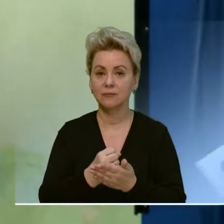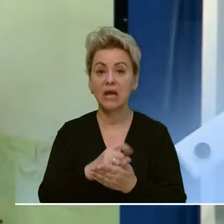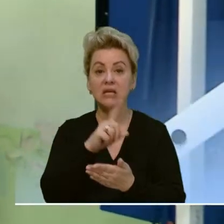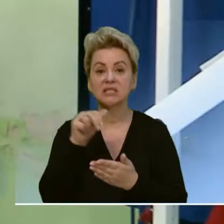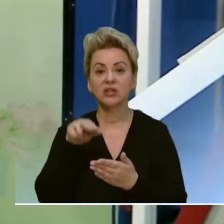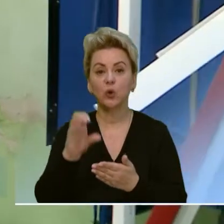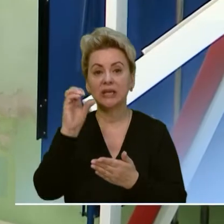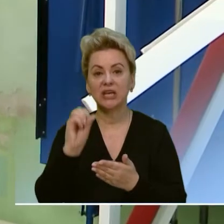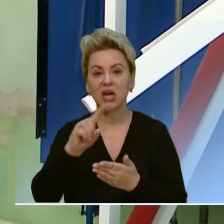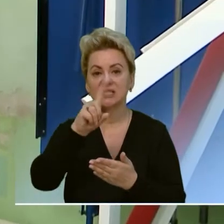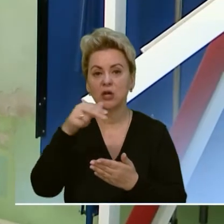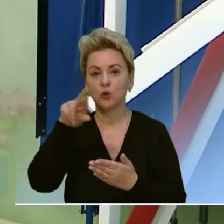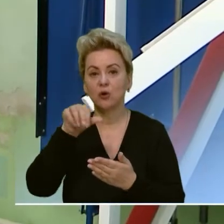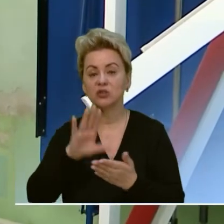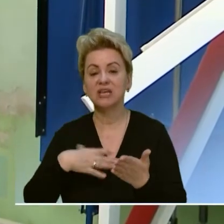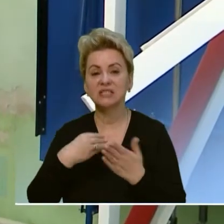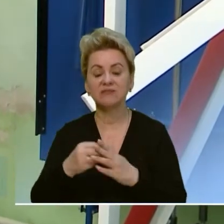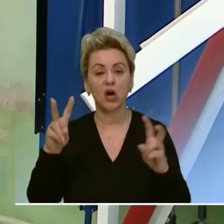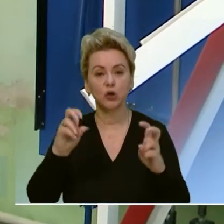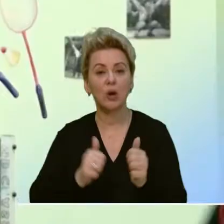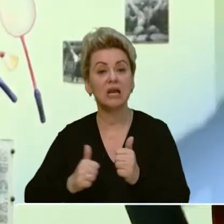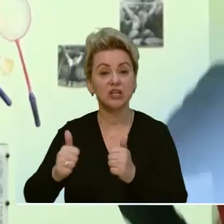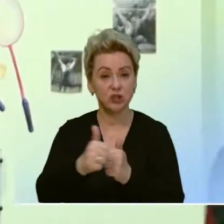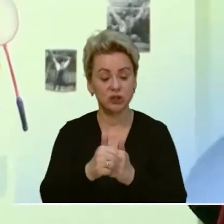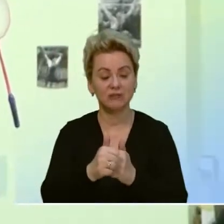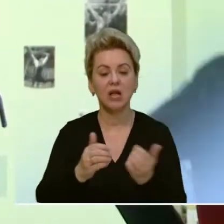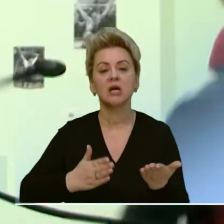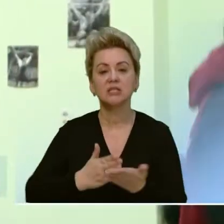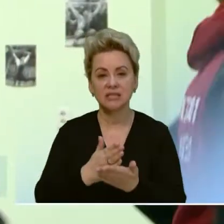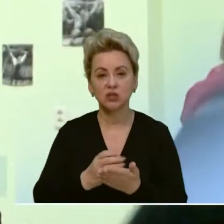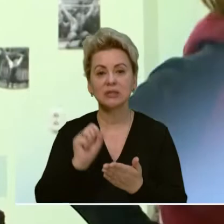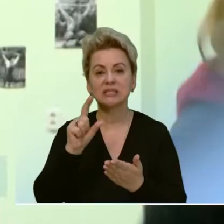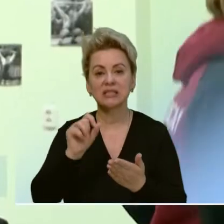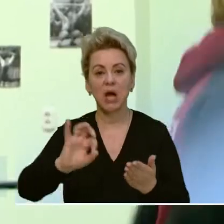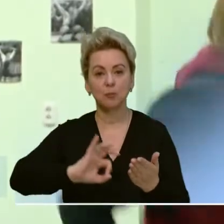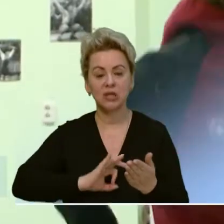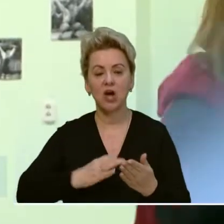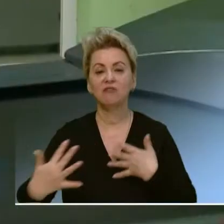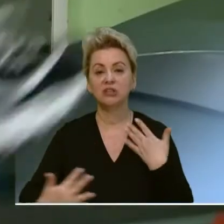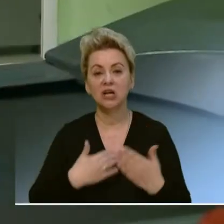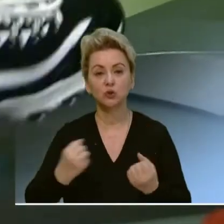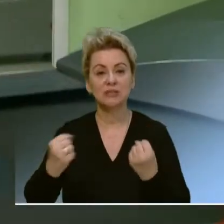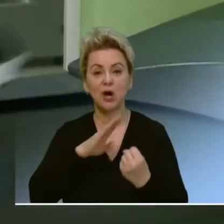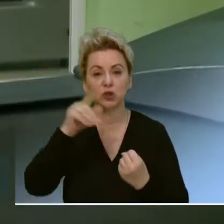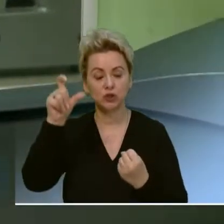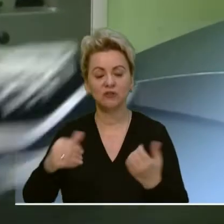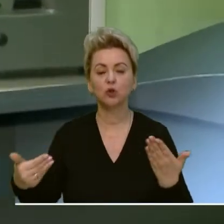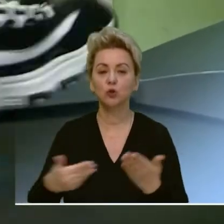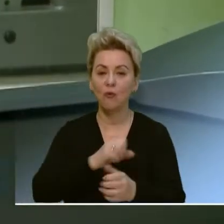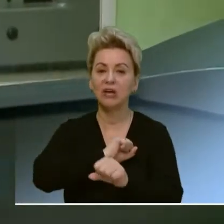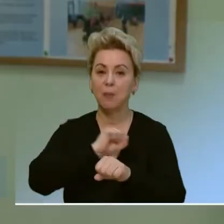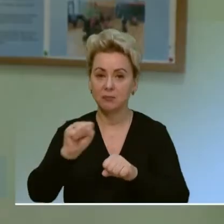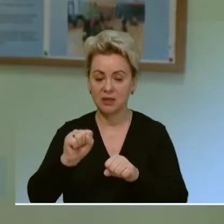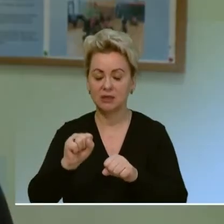Зато Екатерина Задорожная в своей номинации лидировала. И заслуженная золотая медаль вдохновила спортивную девушку на новые